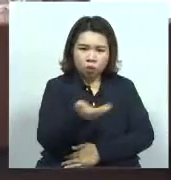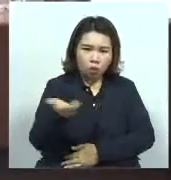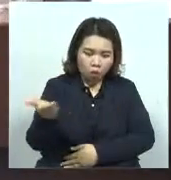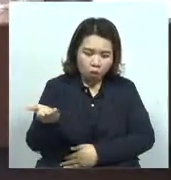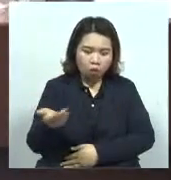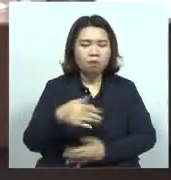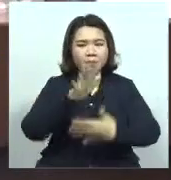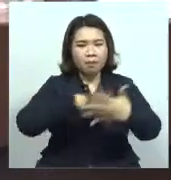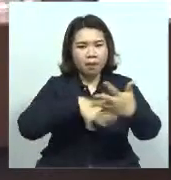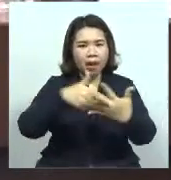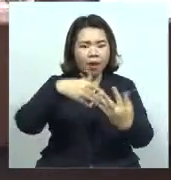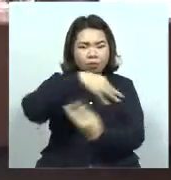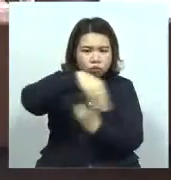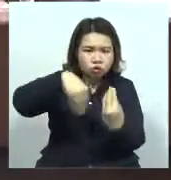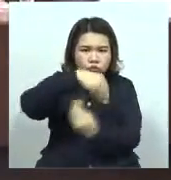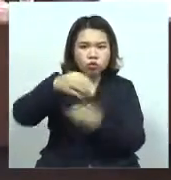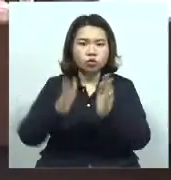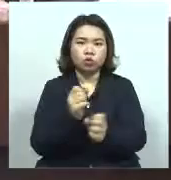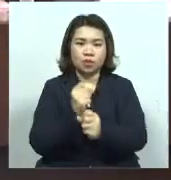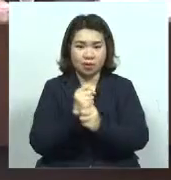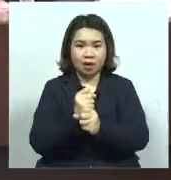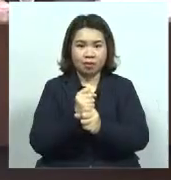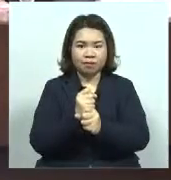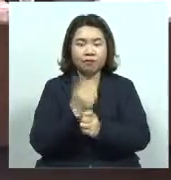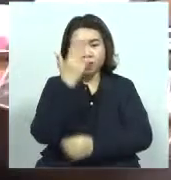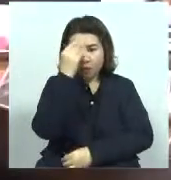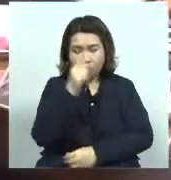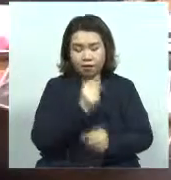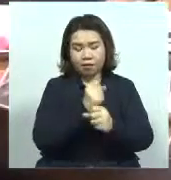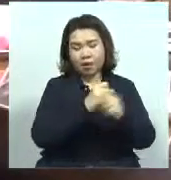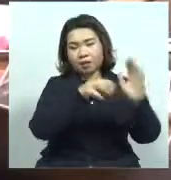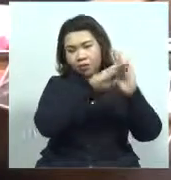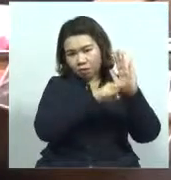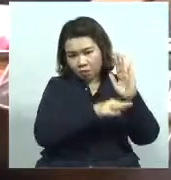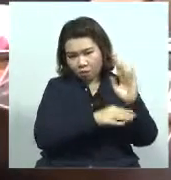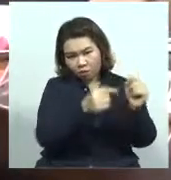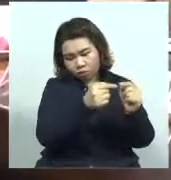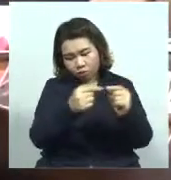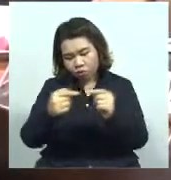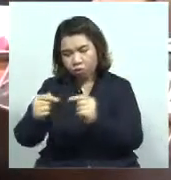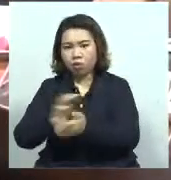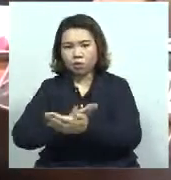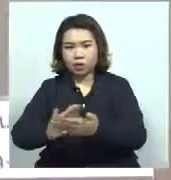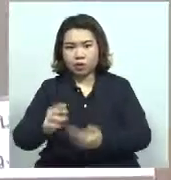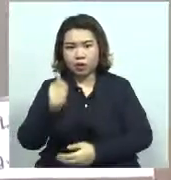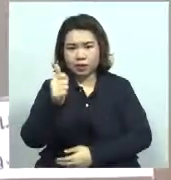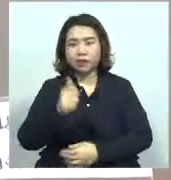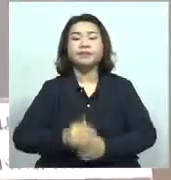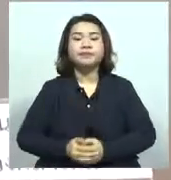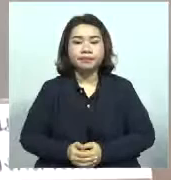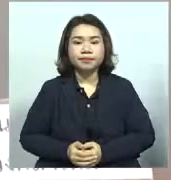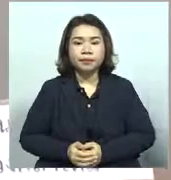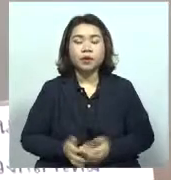างแผนหมุนเวียนกำลังพลเข้าไปปฏิบัติงานให้เป็นไปด้วยความเรียบร้อยและต่อเนื่องสำหรับการ